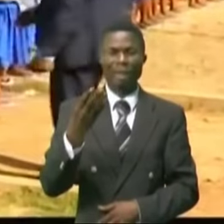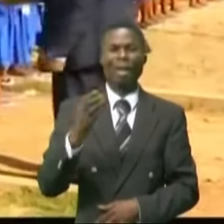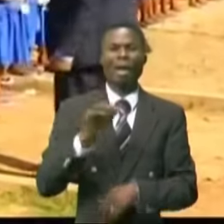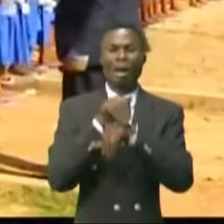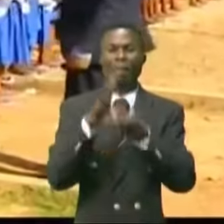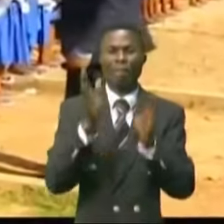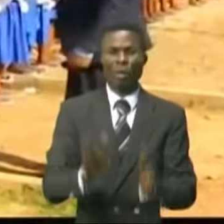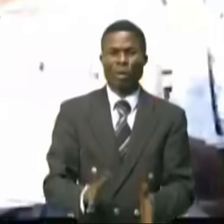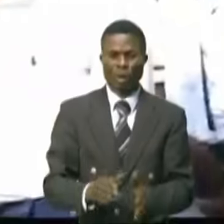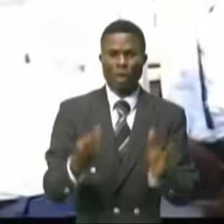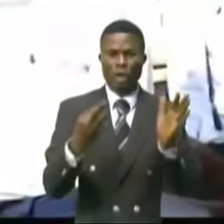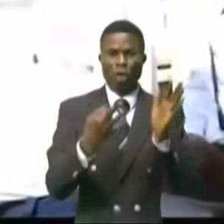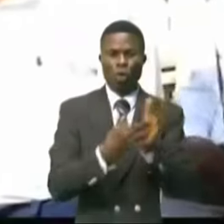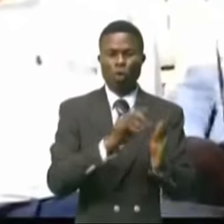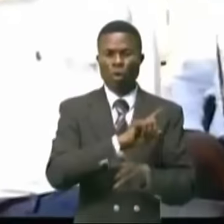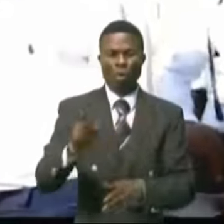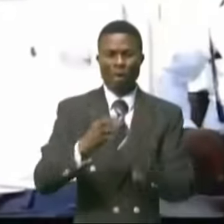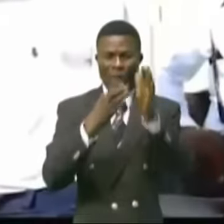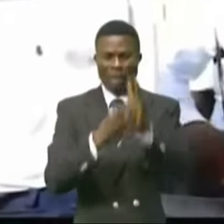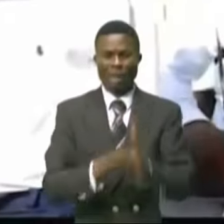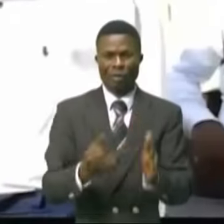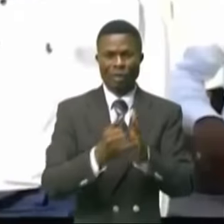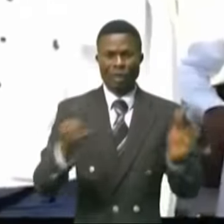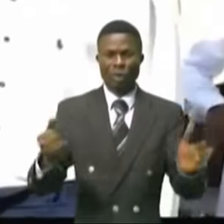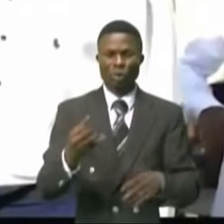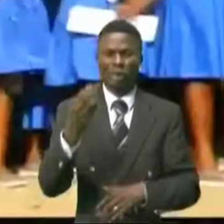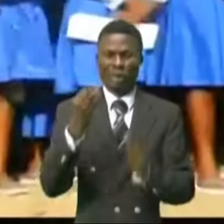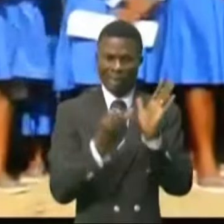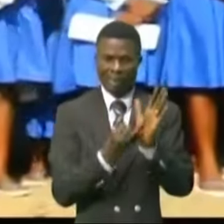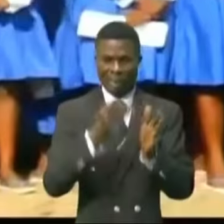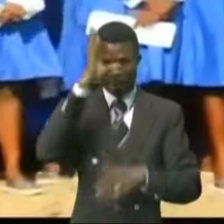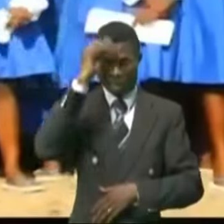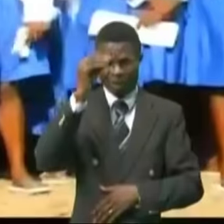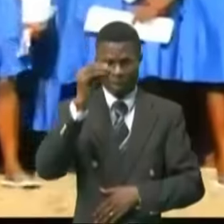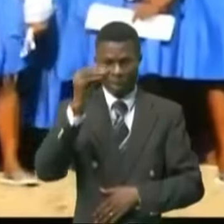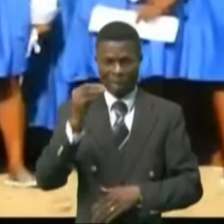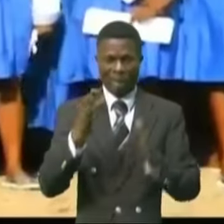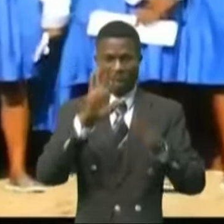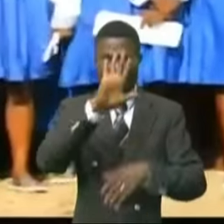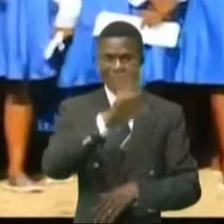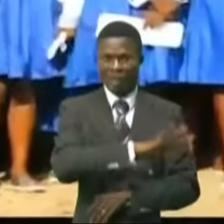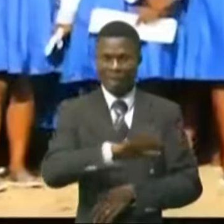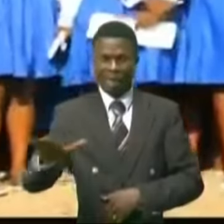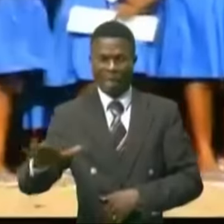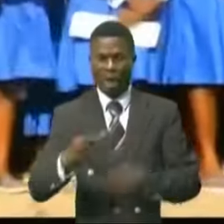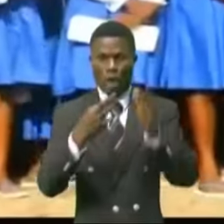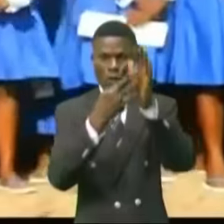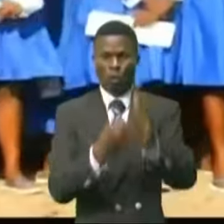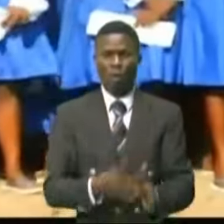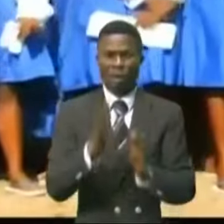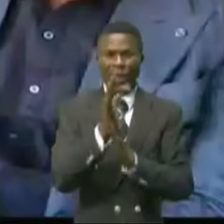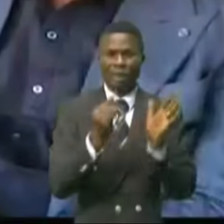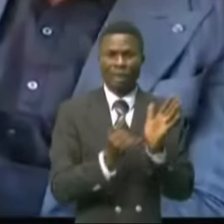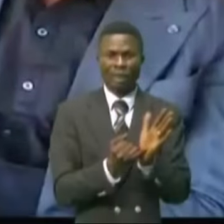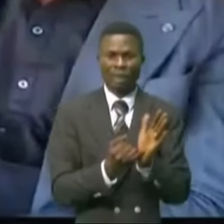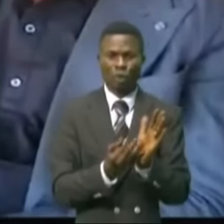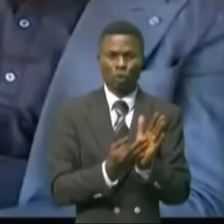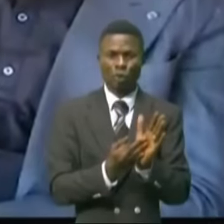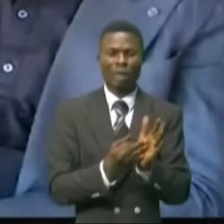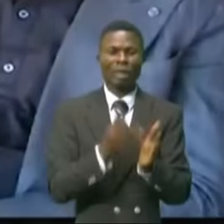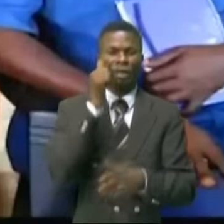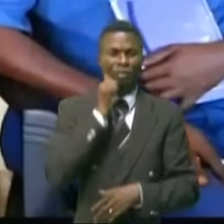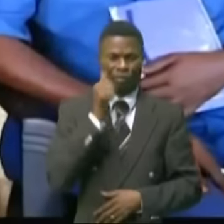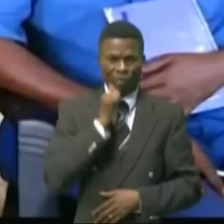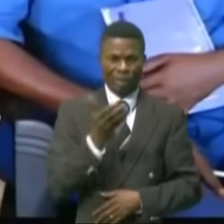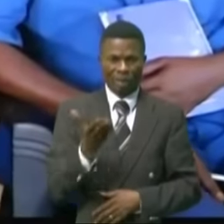participants, dont 8 977 garçons et 5 818 filles. Prenons la